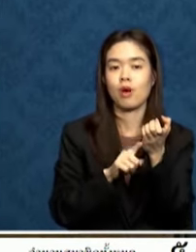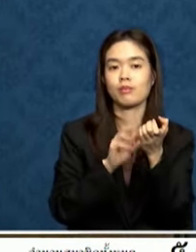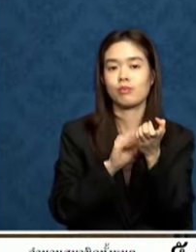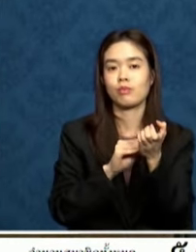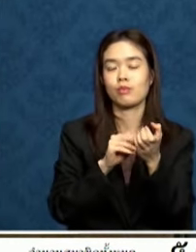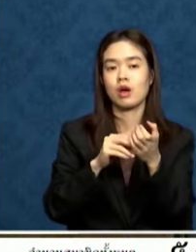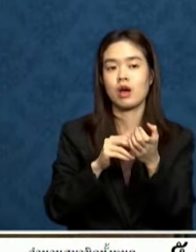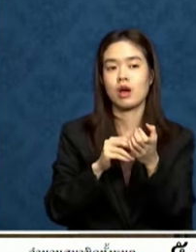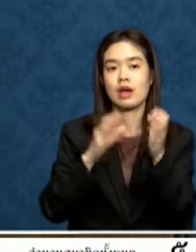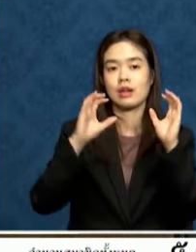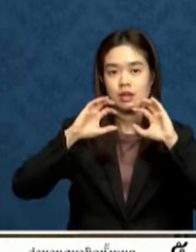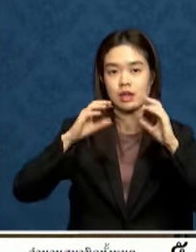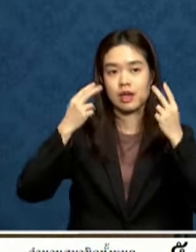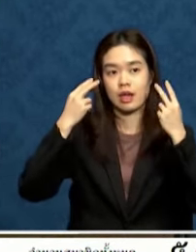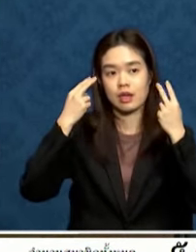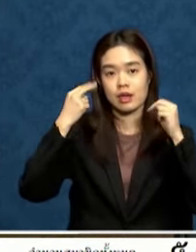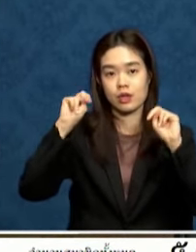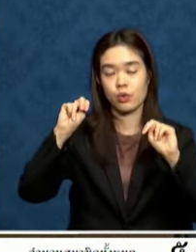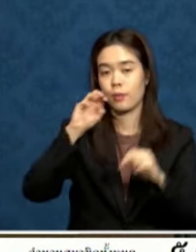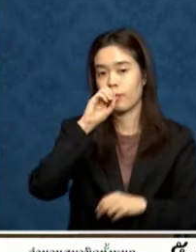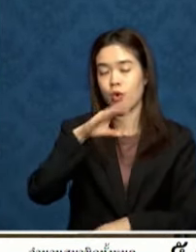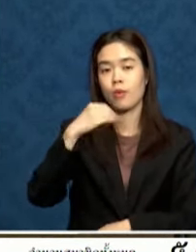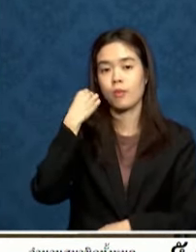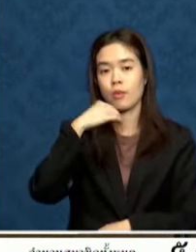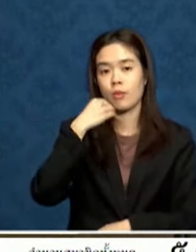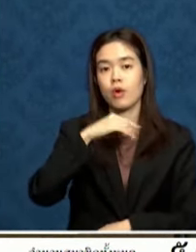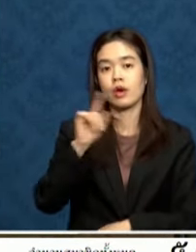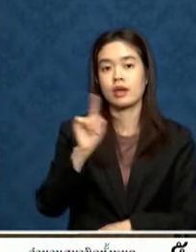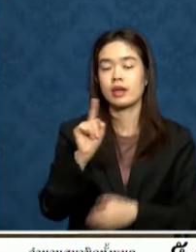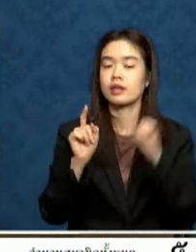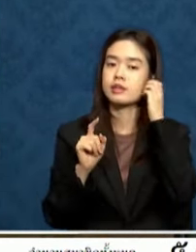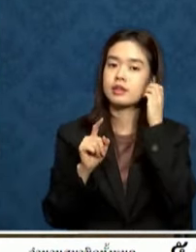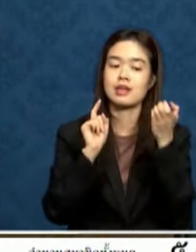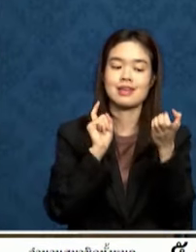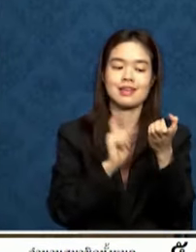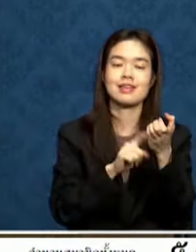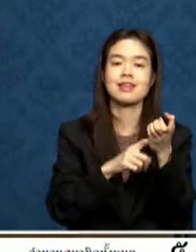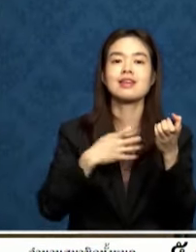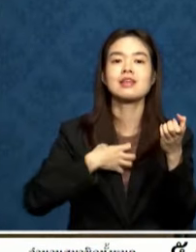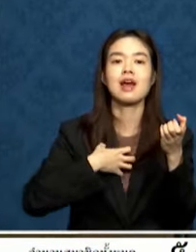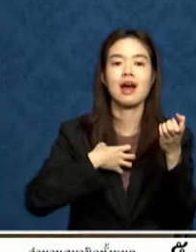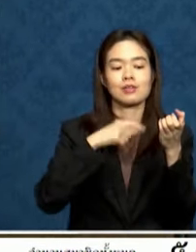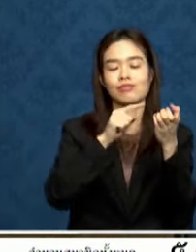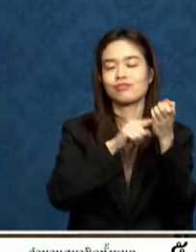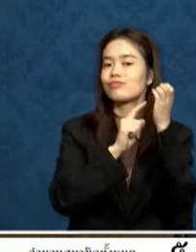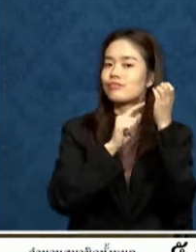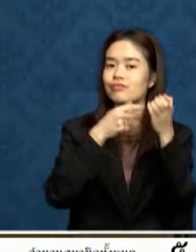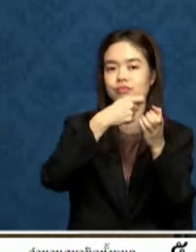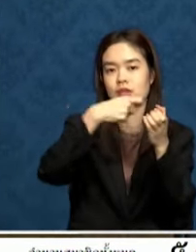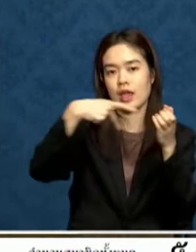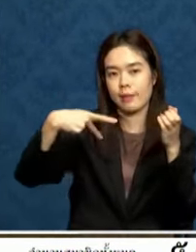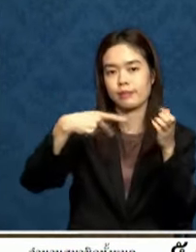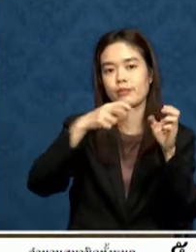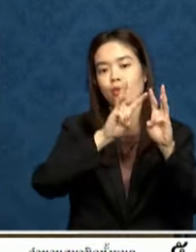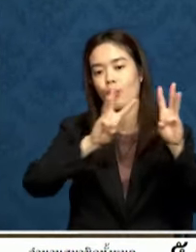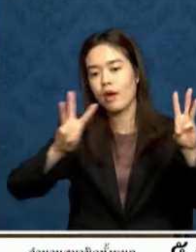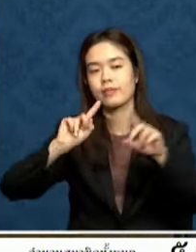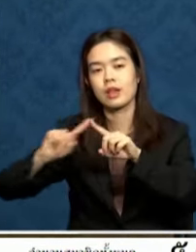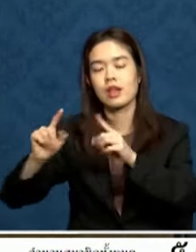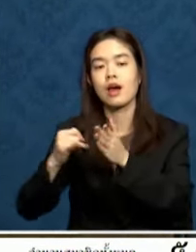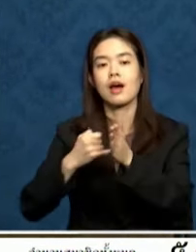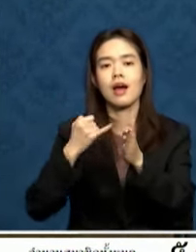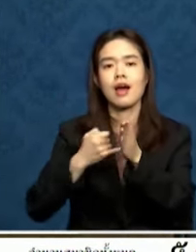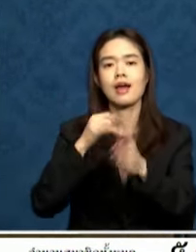ตลอดว่าจะใช้เทคโนโลยี blockchainครับท่านประธานครับในการที่จะเข้ามาแก้ไขนำ